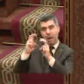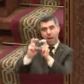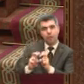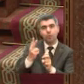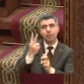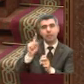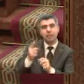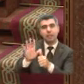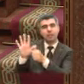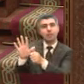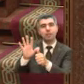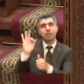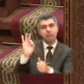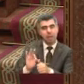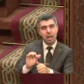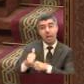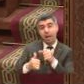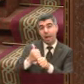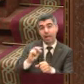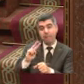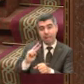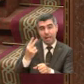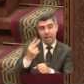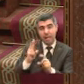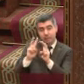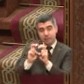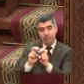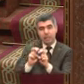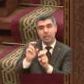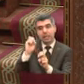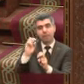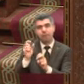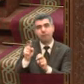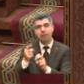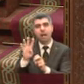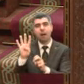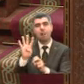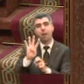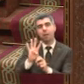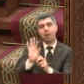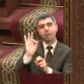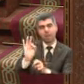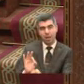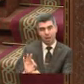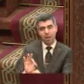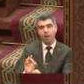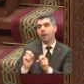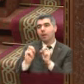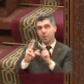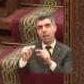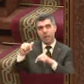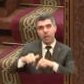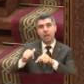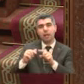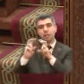2.66%، السنة الثانية صحيح ما كانش واحد الانخفاض كبير، كان 0.44%، لكن عموما هناك انخفاض في هذه القضية